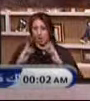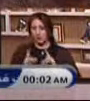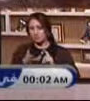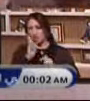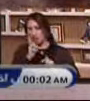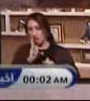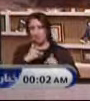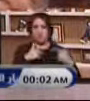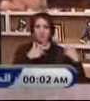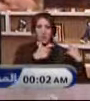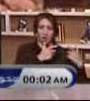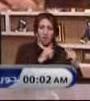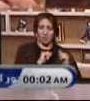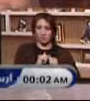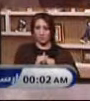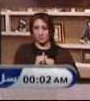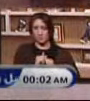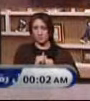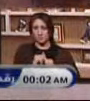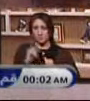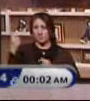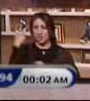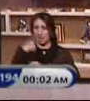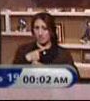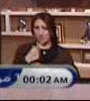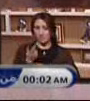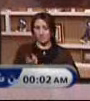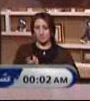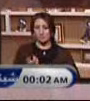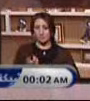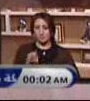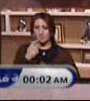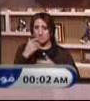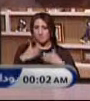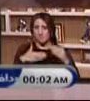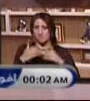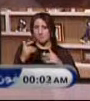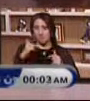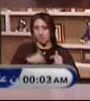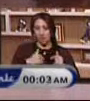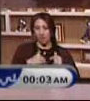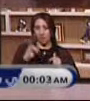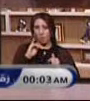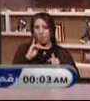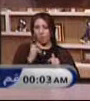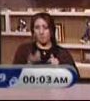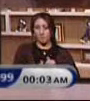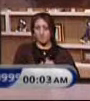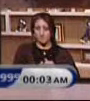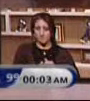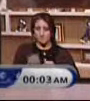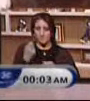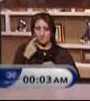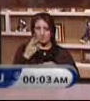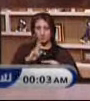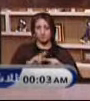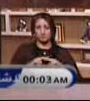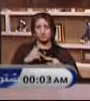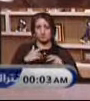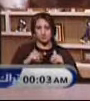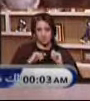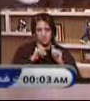بتلوم علي هتخلدني يعني في الحياة؟ فان كنت لا تستطيع دفع منيتي مش هتأخر عني ملك الموت، فدعني